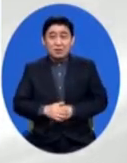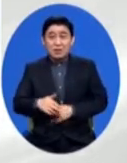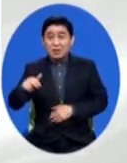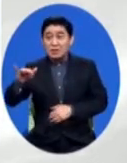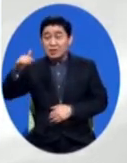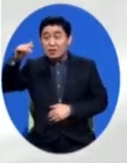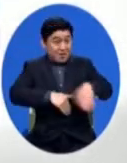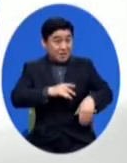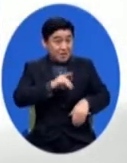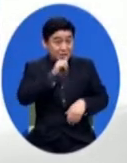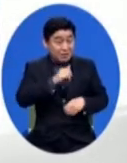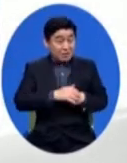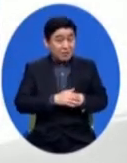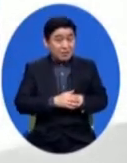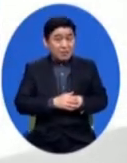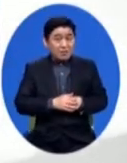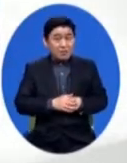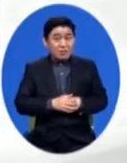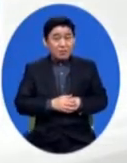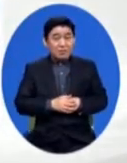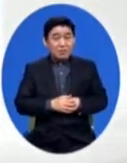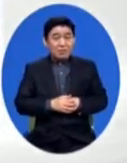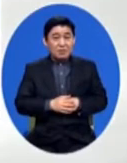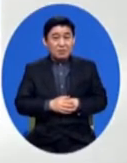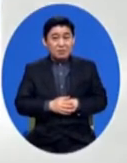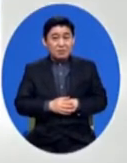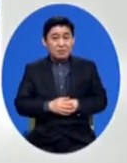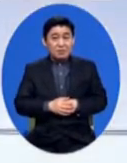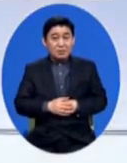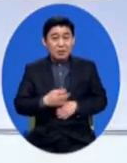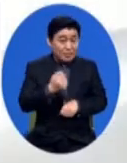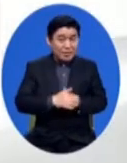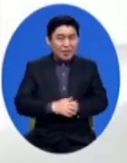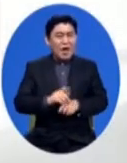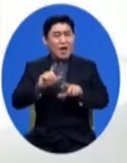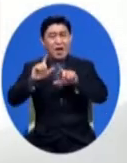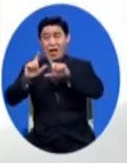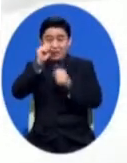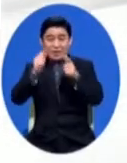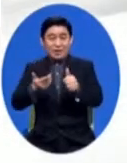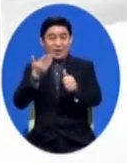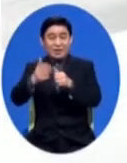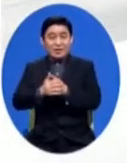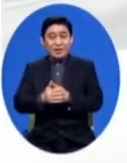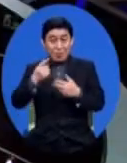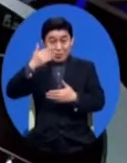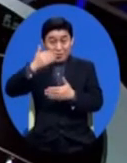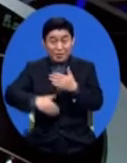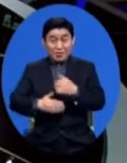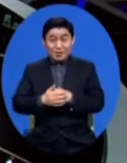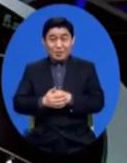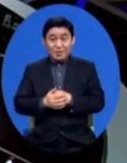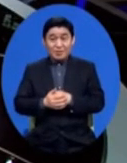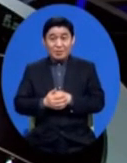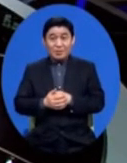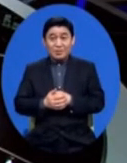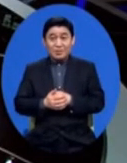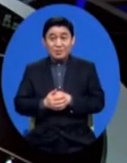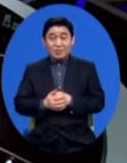그래서 패배해버렸습니까? 감사를 받으면 무상급식에 찬성하십니까? 홍 후보님께서 오늘 안철수 후보 제가